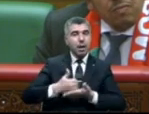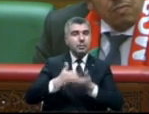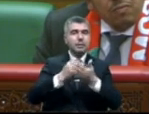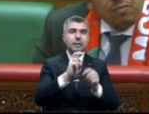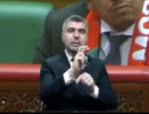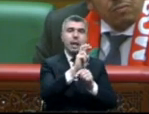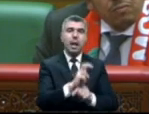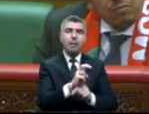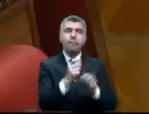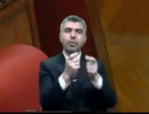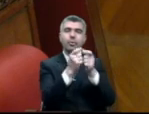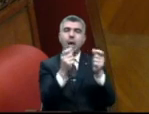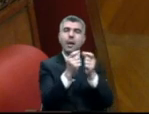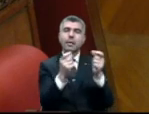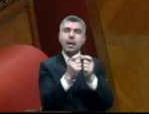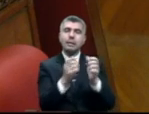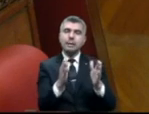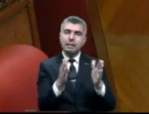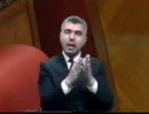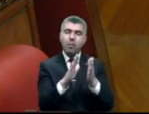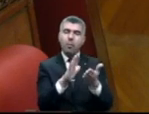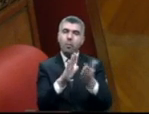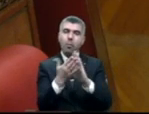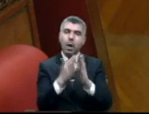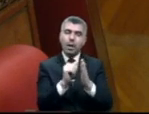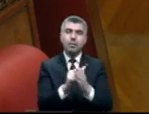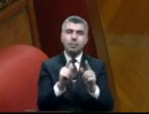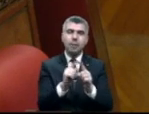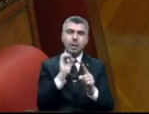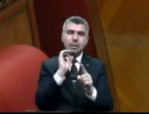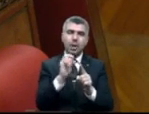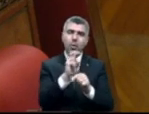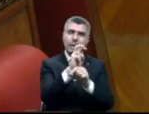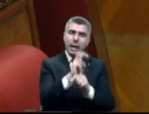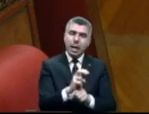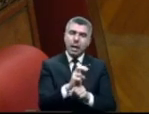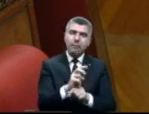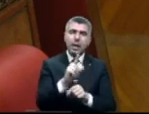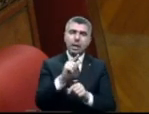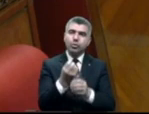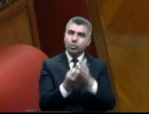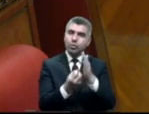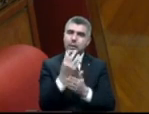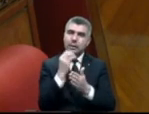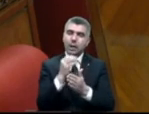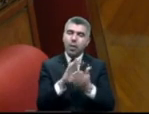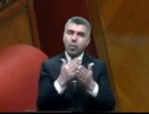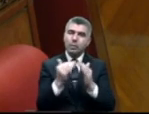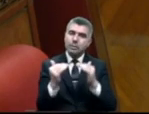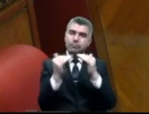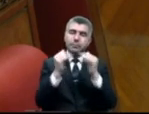البنكي للمقاولات الصغيرة جدا والصغرى والمتوسطة، وذلك على شكل آليات تمويل متطورة